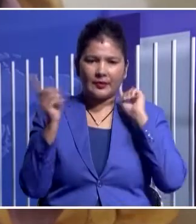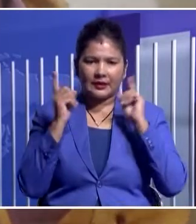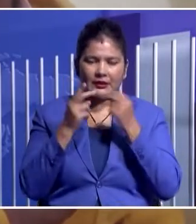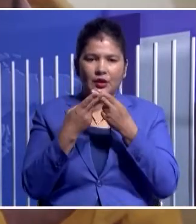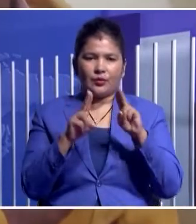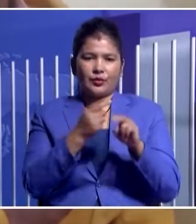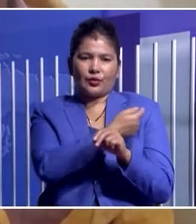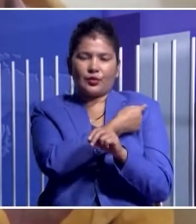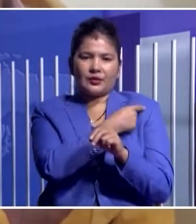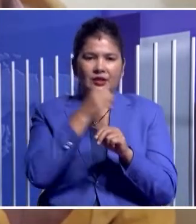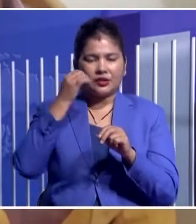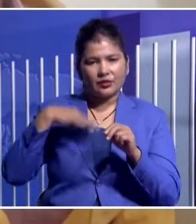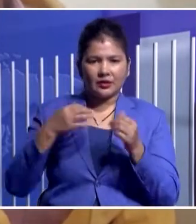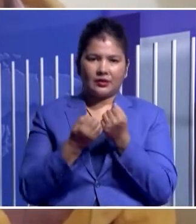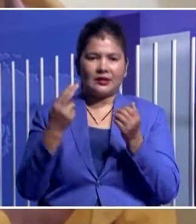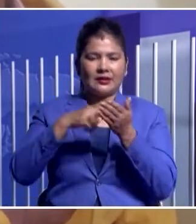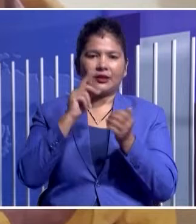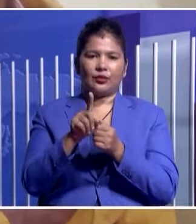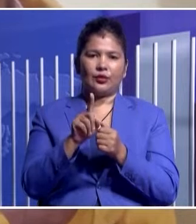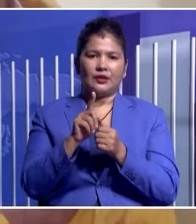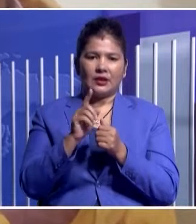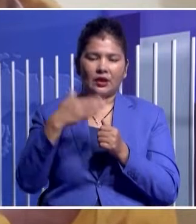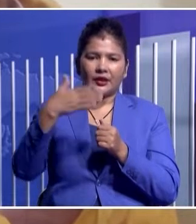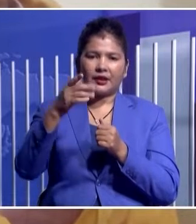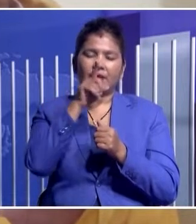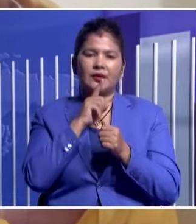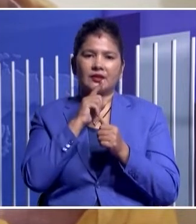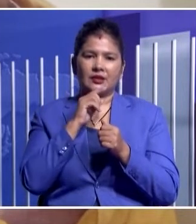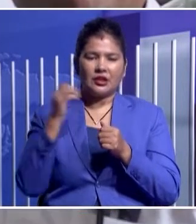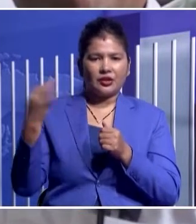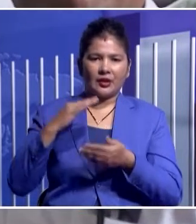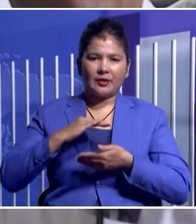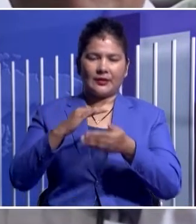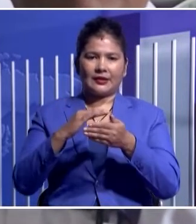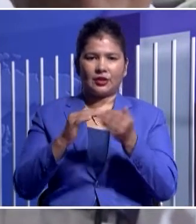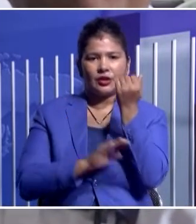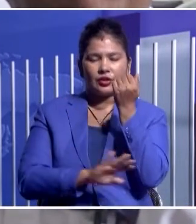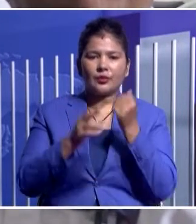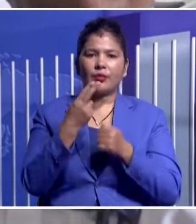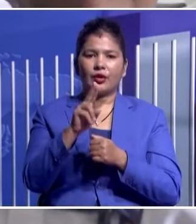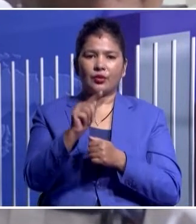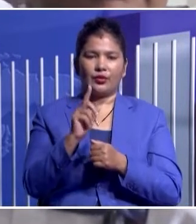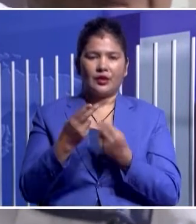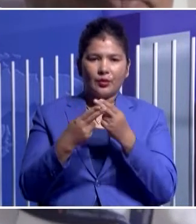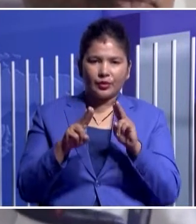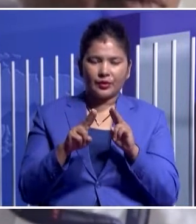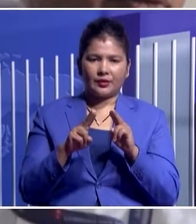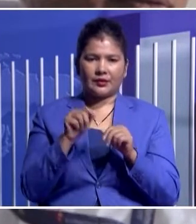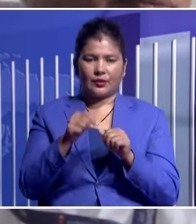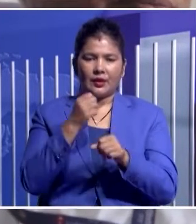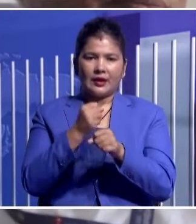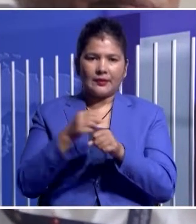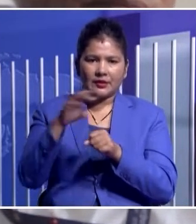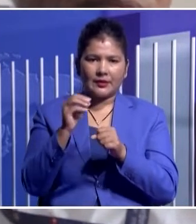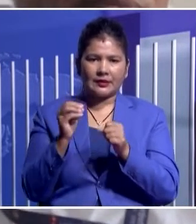पालिका सुनिश्चितता गर्न थालिएको हो। हरेक वर्ष नयाँ बालबालिकाको जन्म हुने भएकाले प्रत्येक वर्ष पूर्णखोप सुनिश्चितता गर्नुपर्ने, यो कामलाई